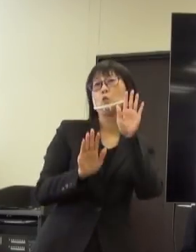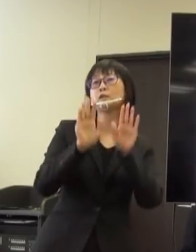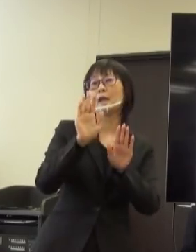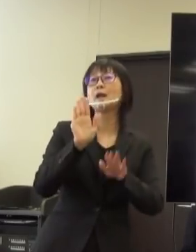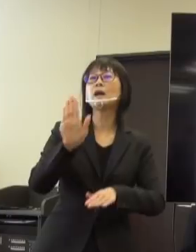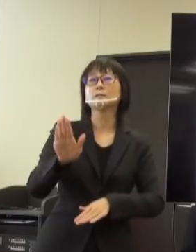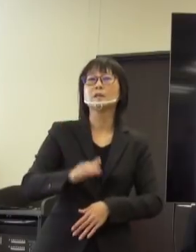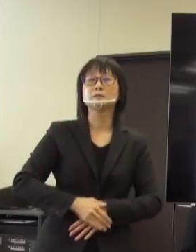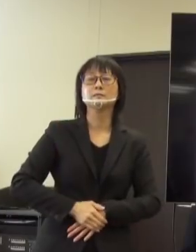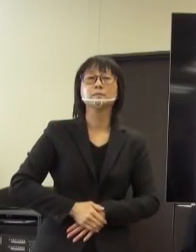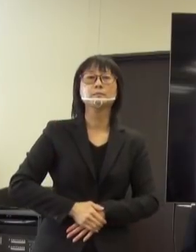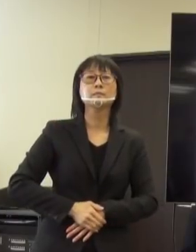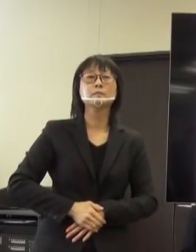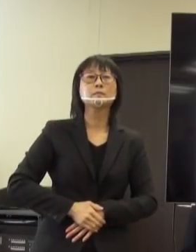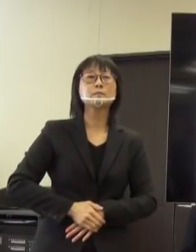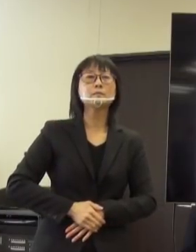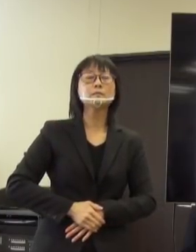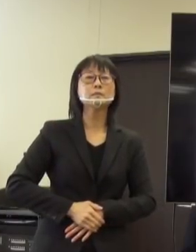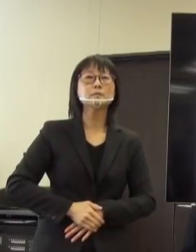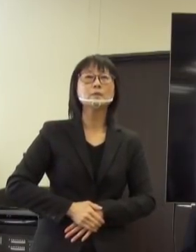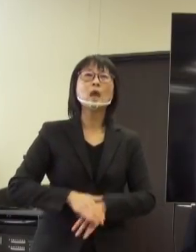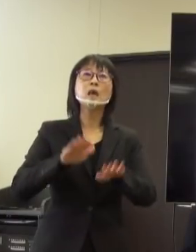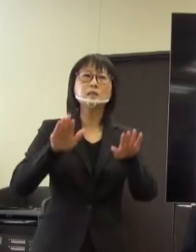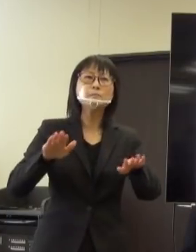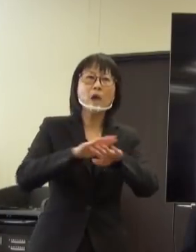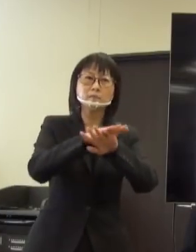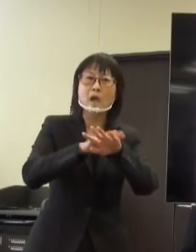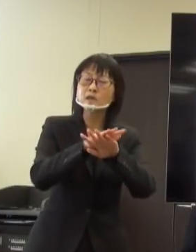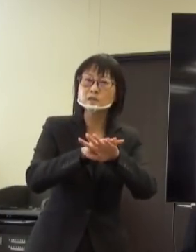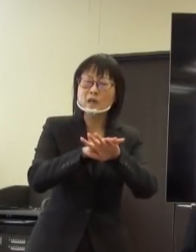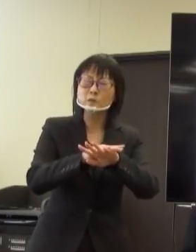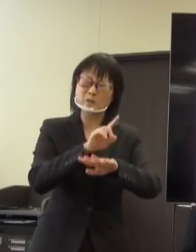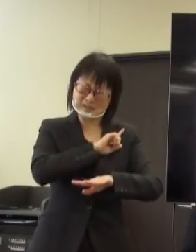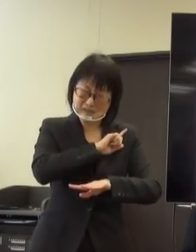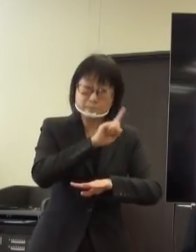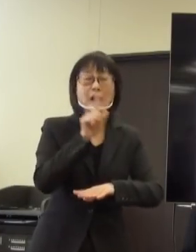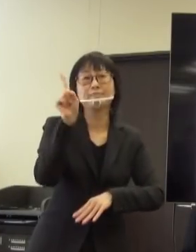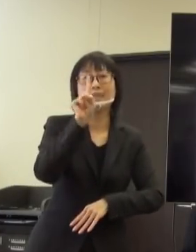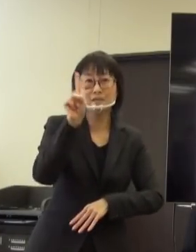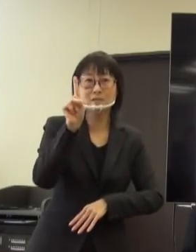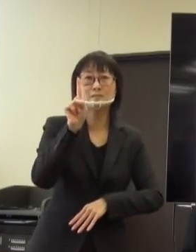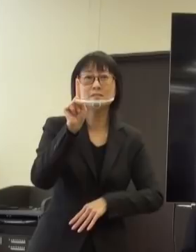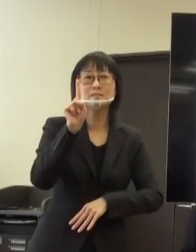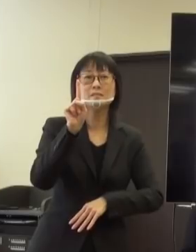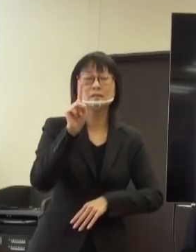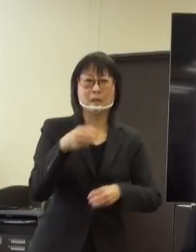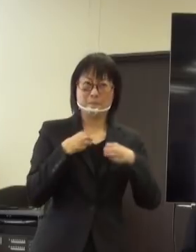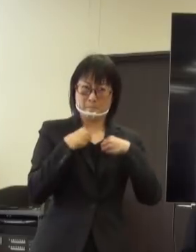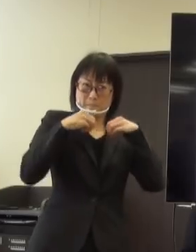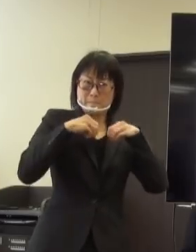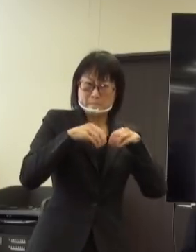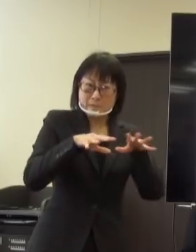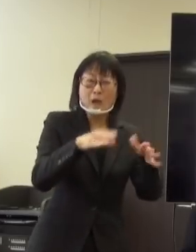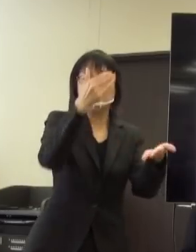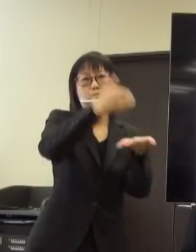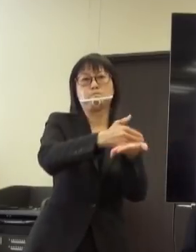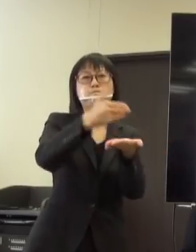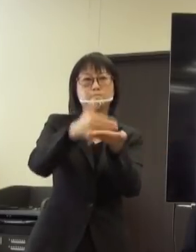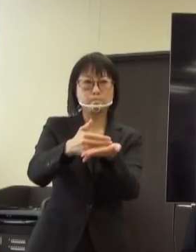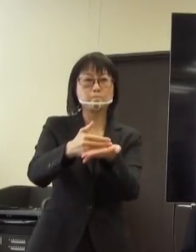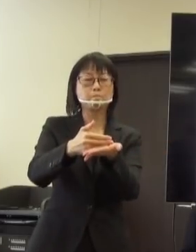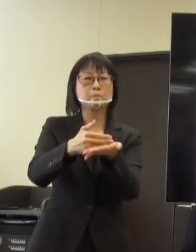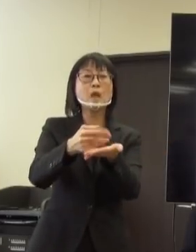何よりも大事なのは、今ここで感染を防止して、そして、入院されている皆様の命を守ること、それから、